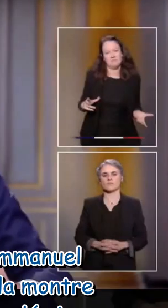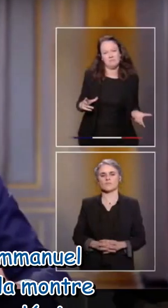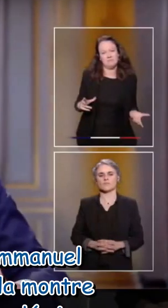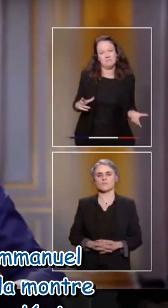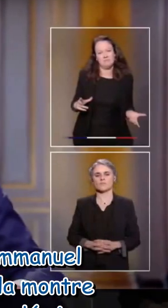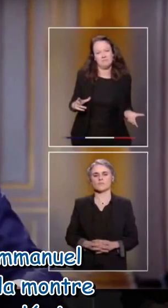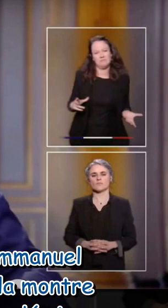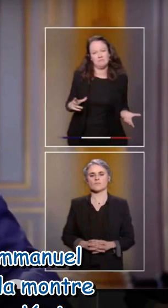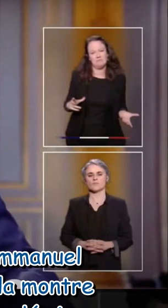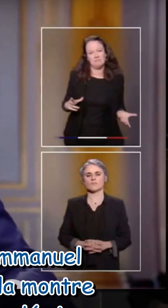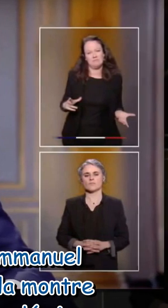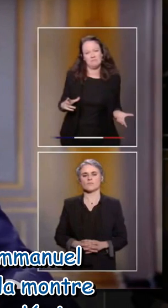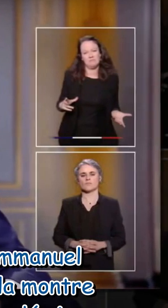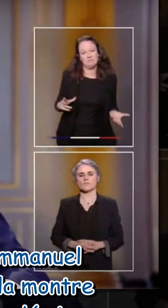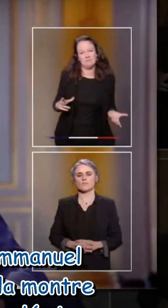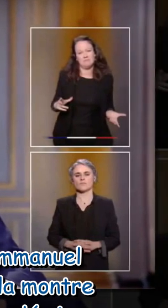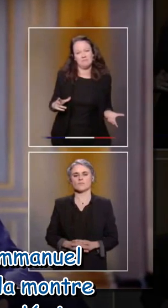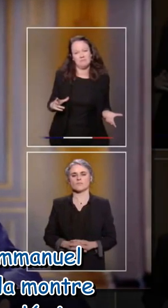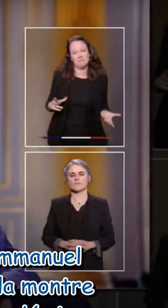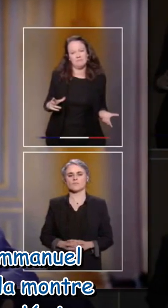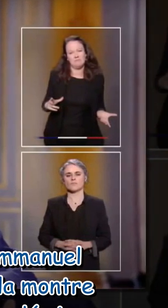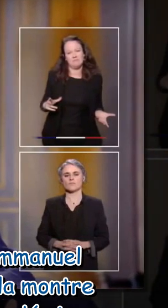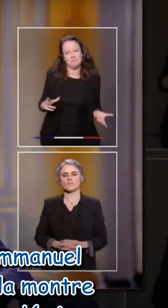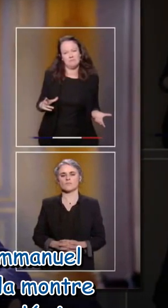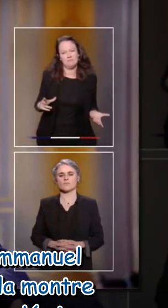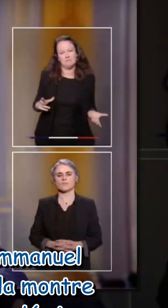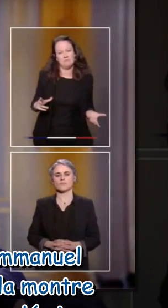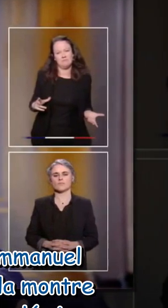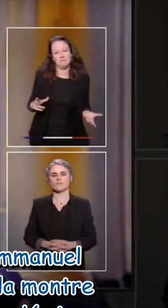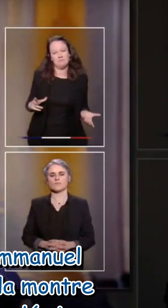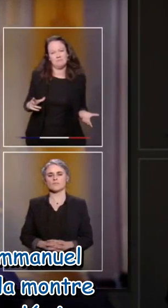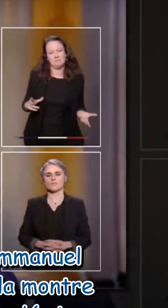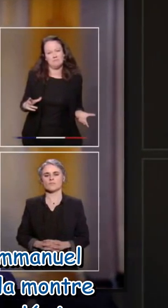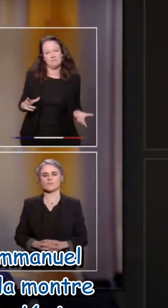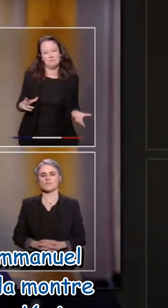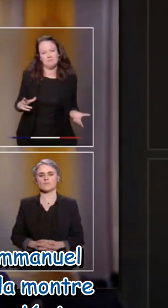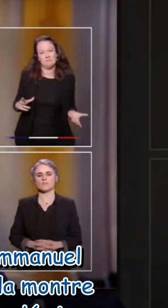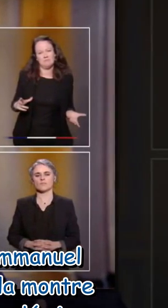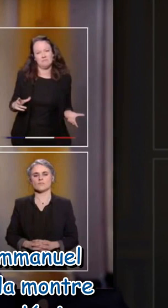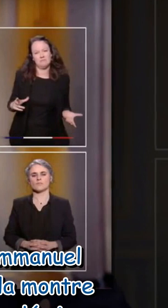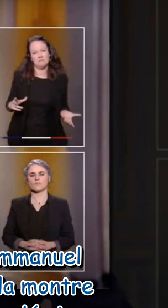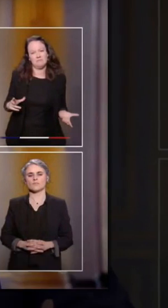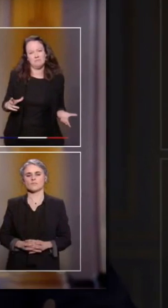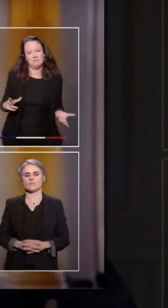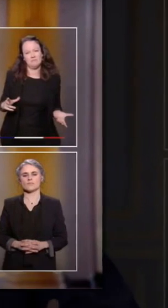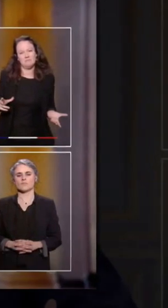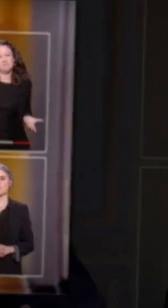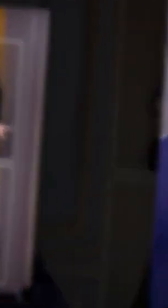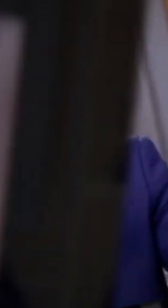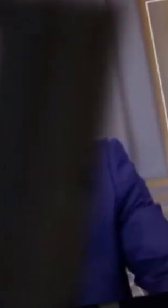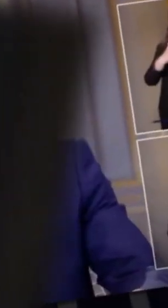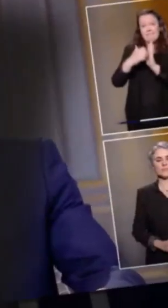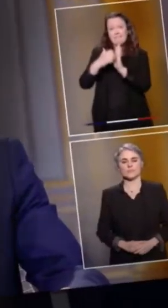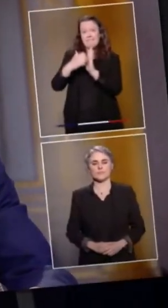Quel était le prix de la montre d'Emmanuel Macron? Tout comme son costume, la montre d'Emmanuel Macron a elle aussi fait polémique.